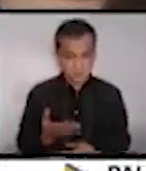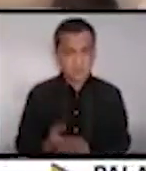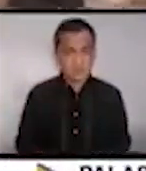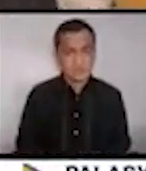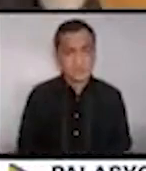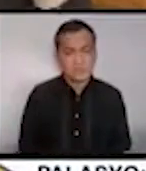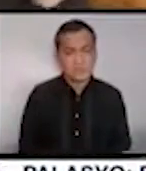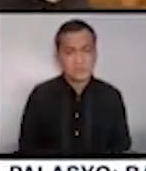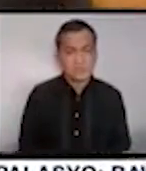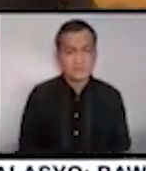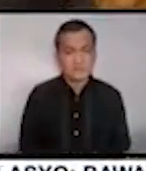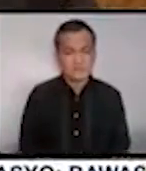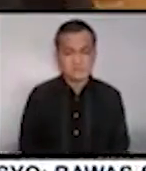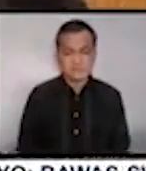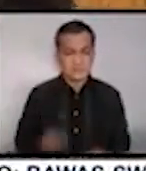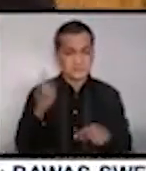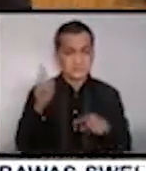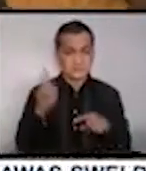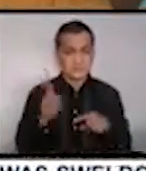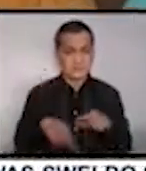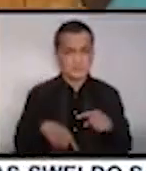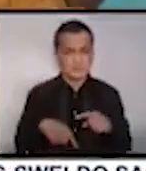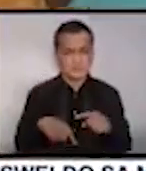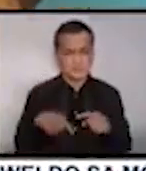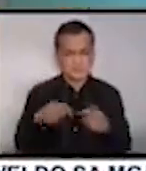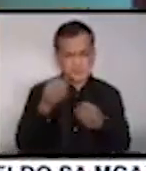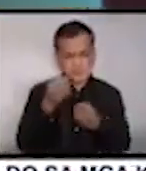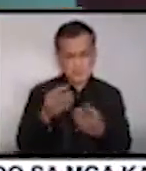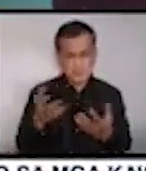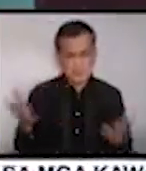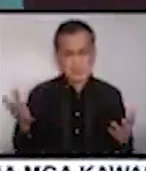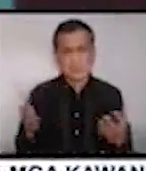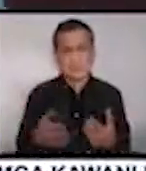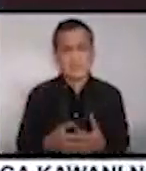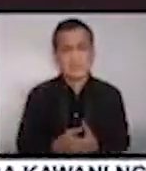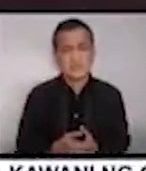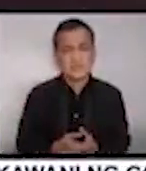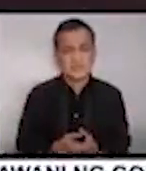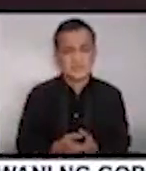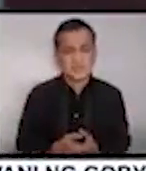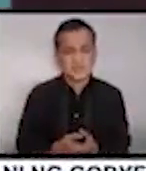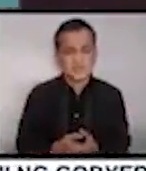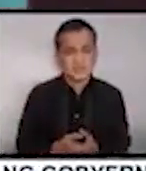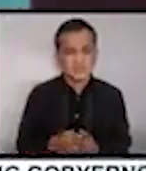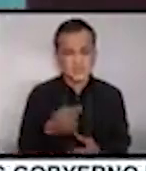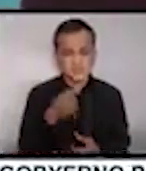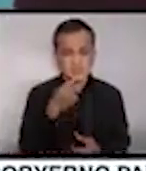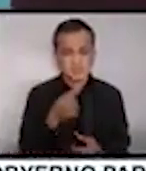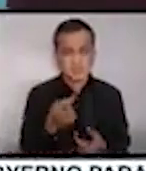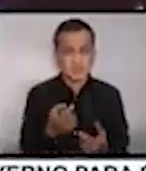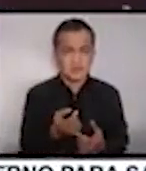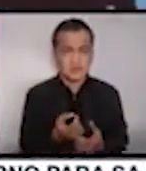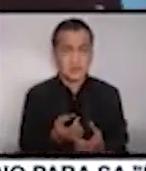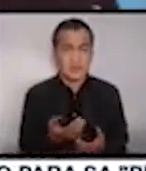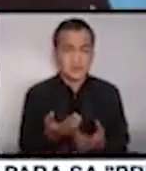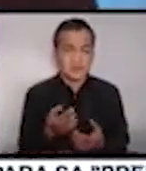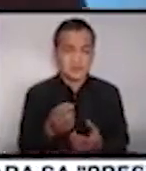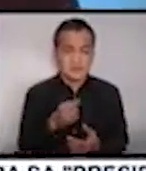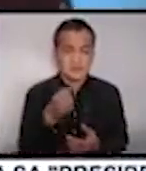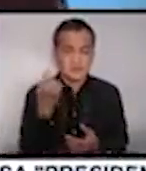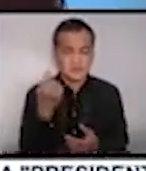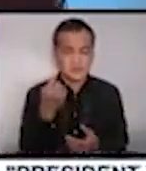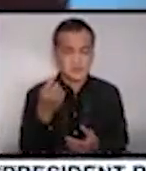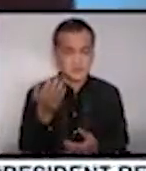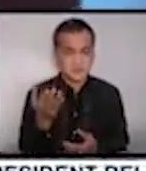Di ko kayang ipagtapat na ikaw ang